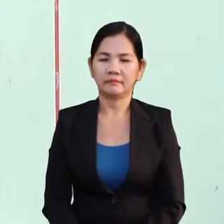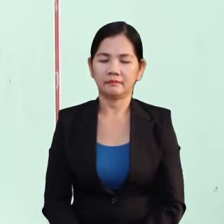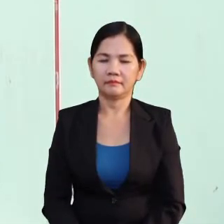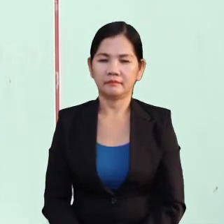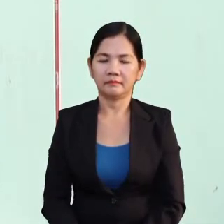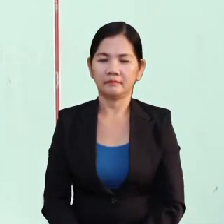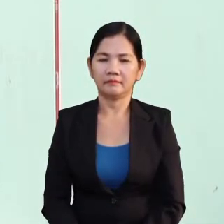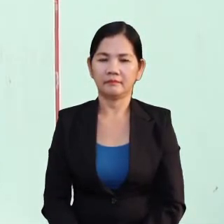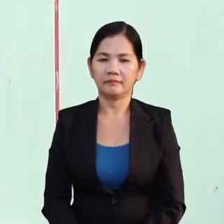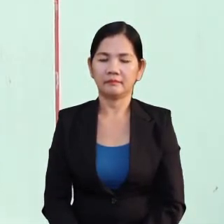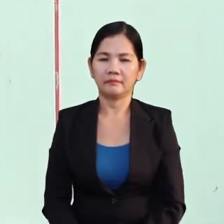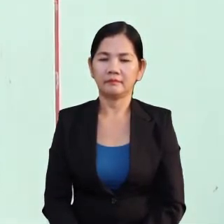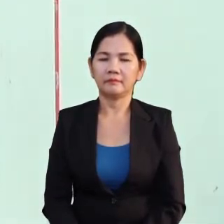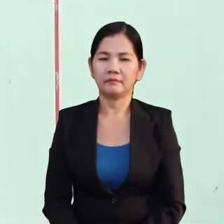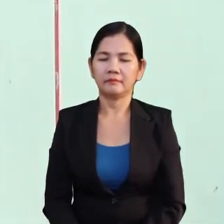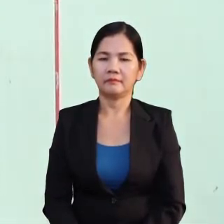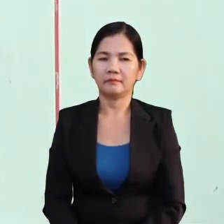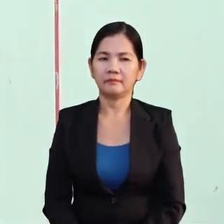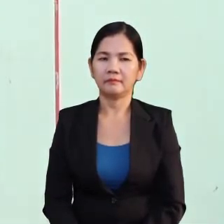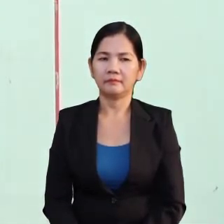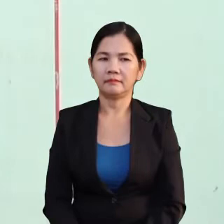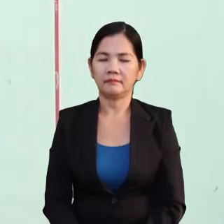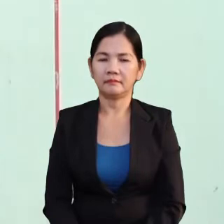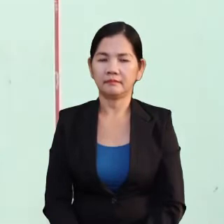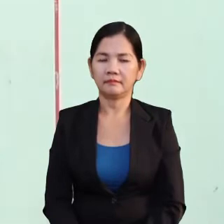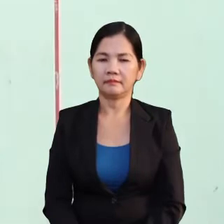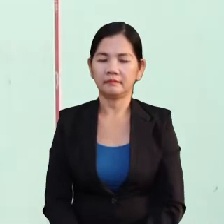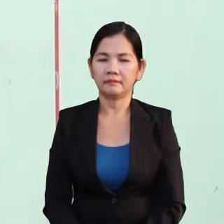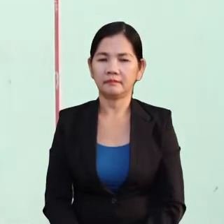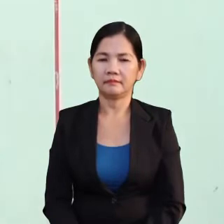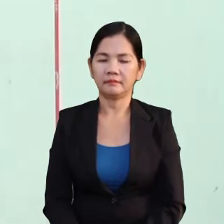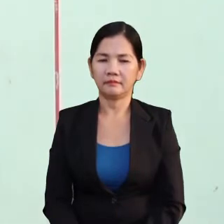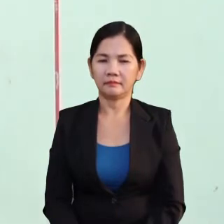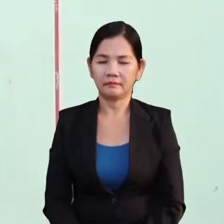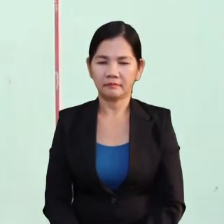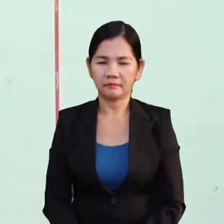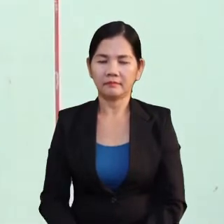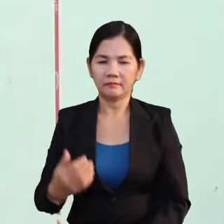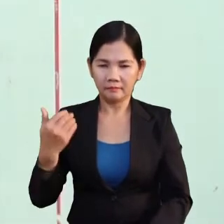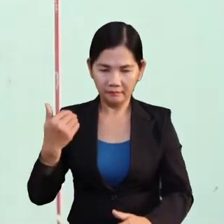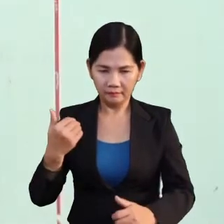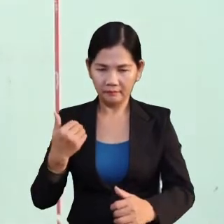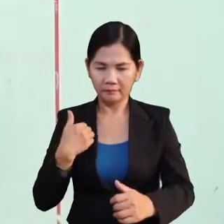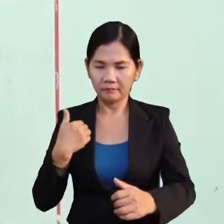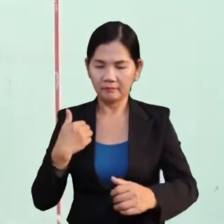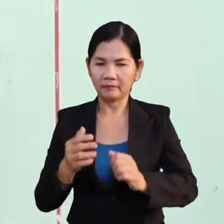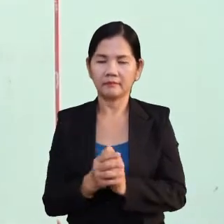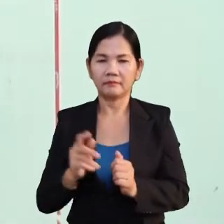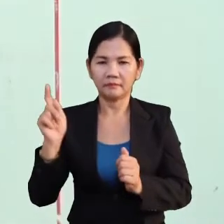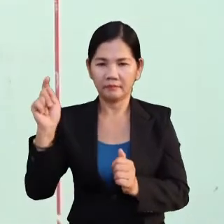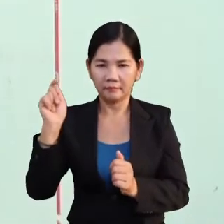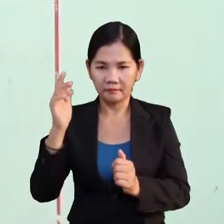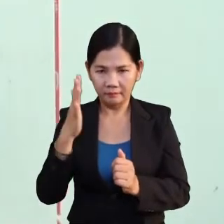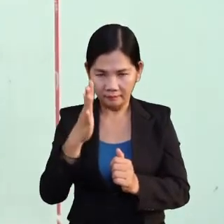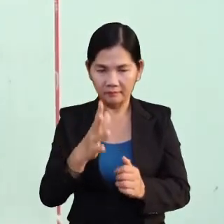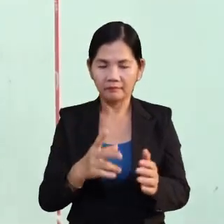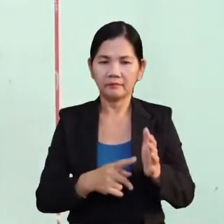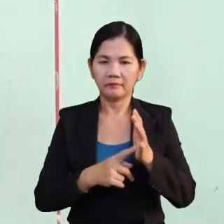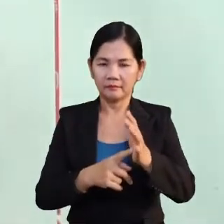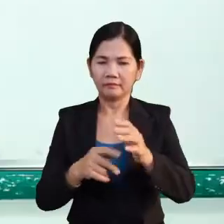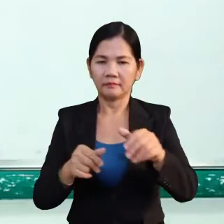ចាតែនតែនតែនមកដល់ហើយចាអ្នកគ្រូក៏មានរូបភាពដែរឥឡូវអ្ន